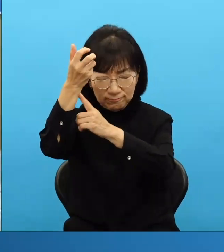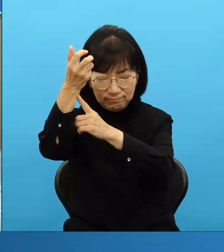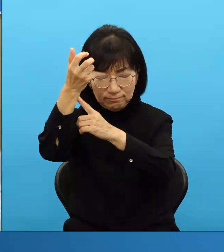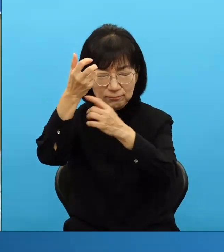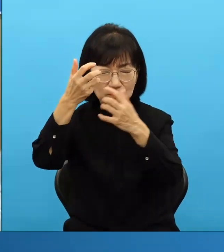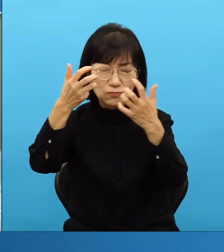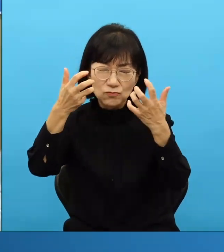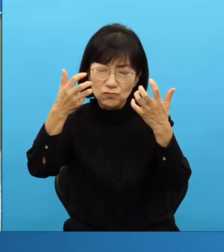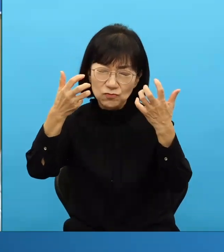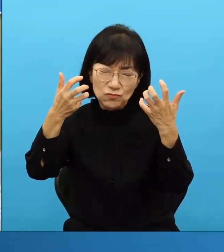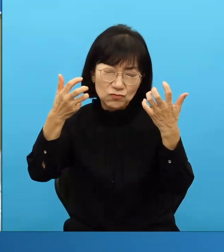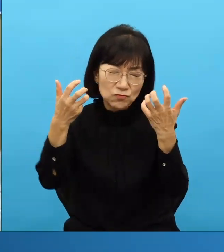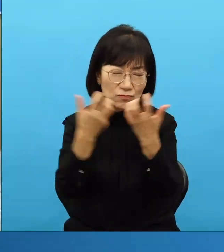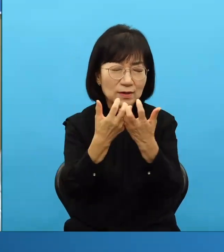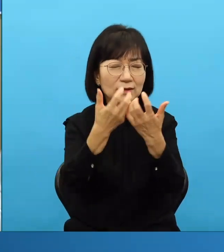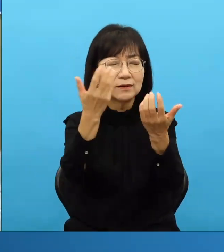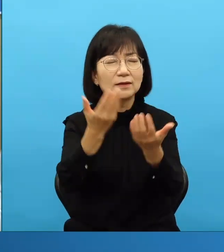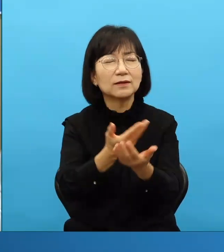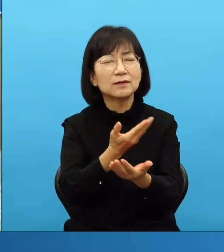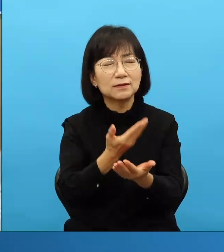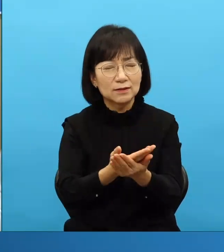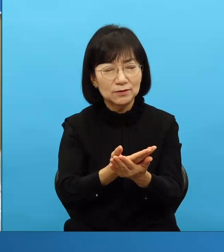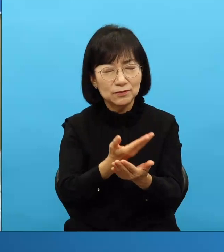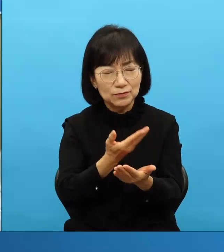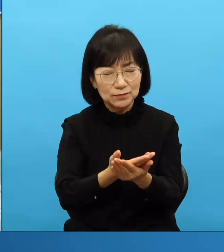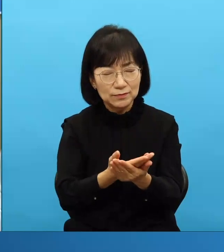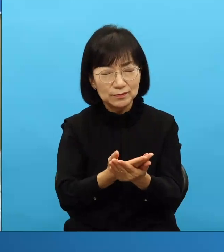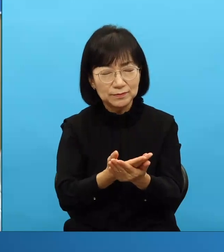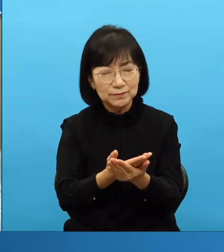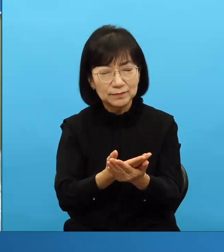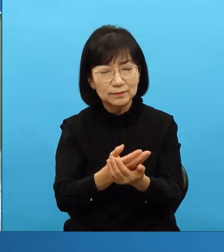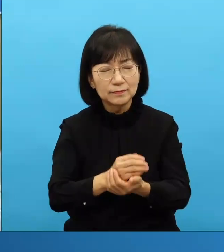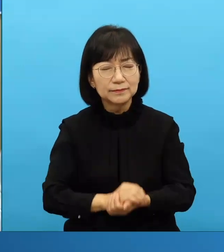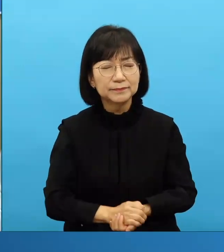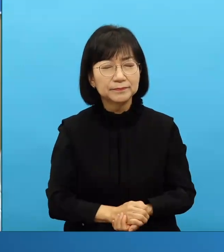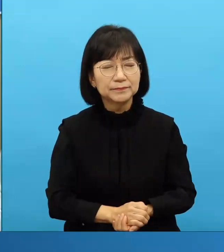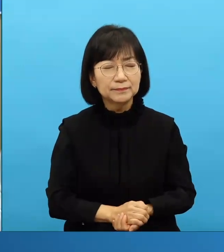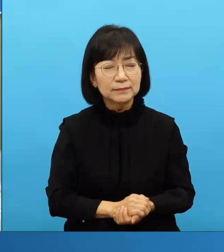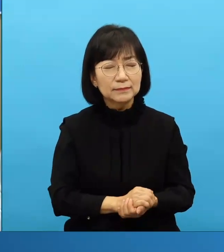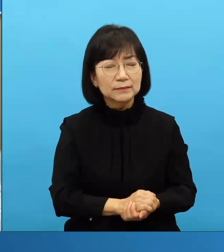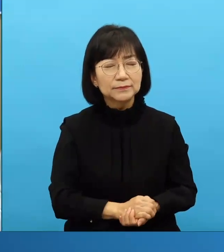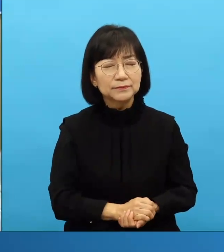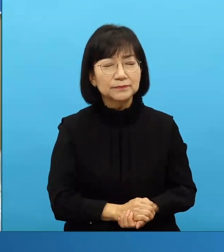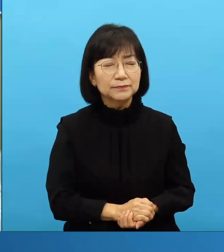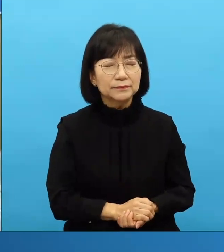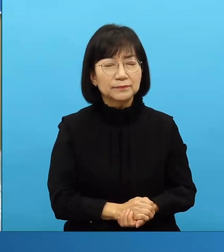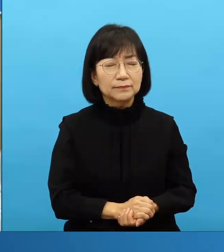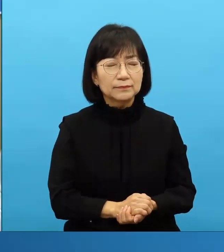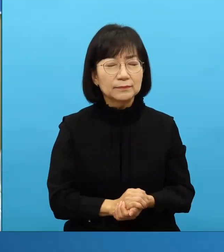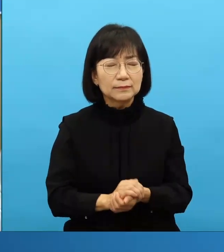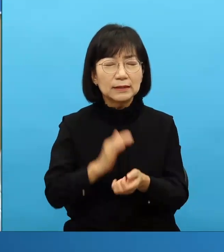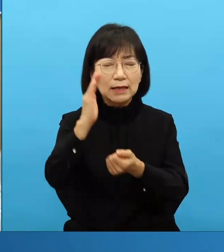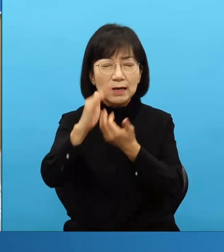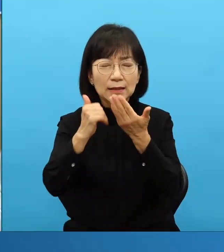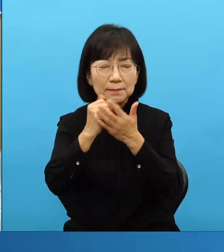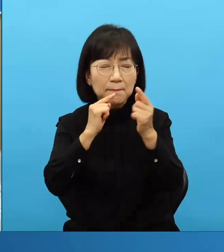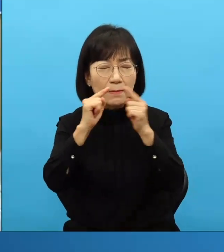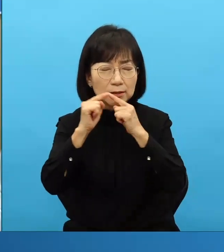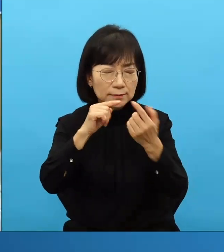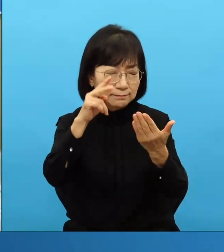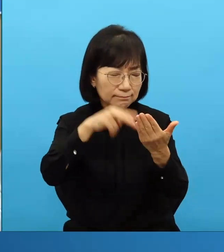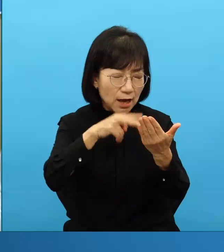Holy Trinity come upon us fully at this time. 세상과 구별된 삶을 살기를 말씀을 통해 깨닫게 하신